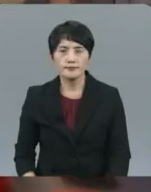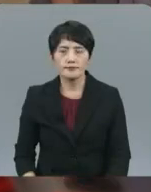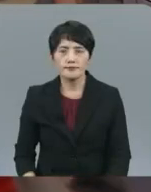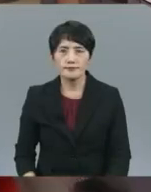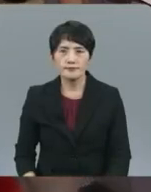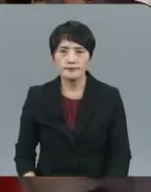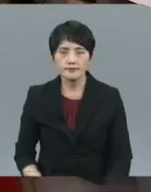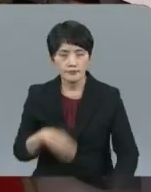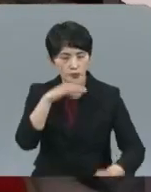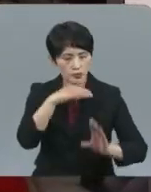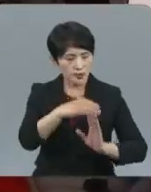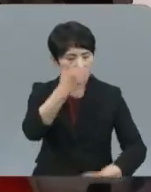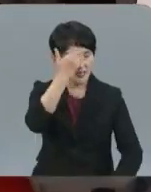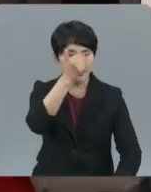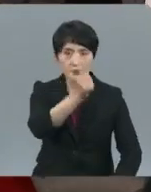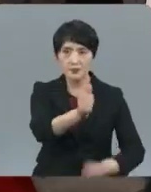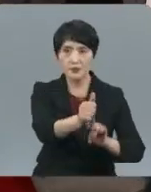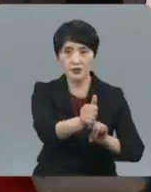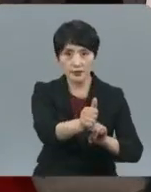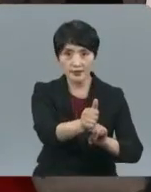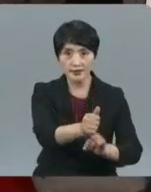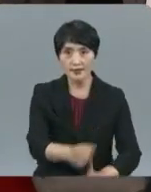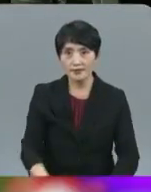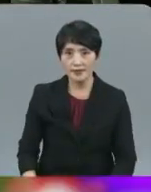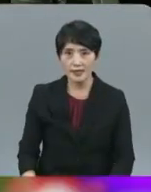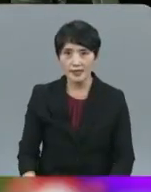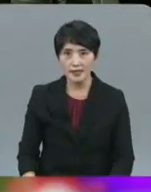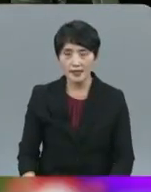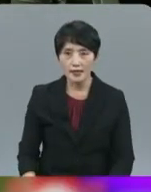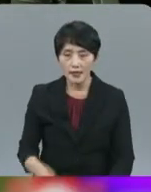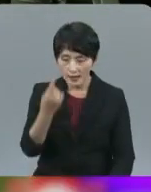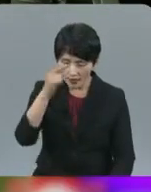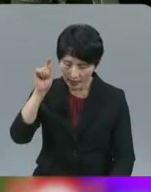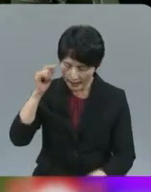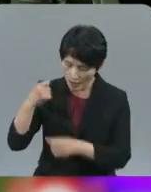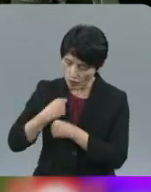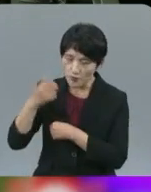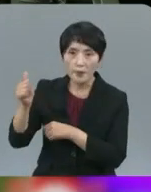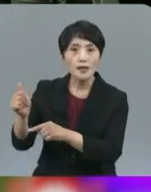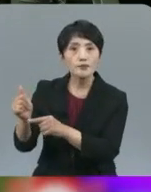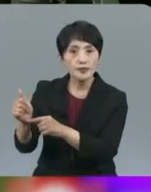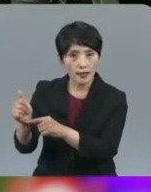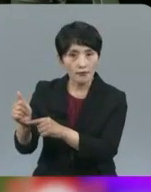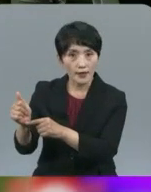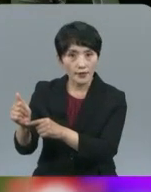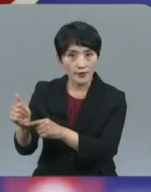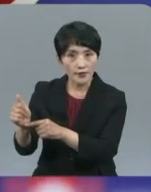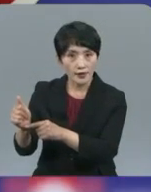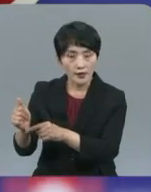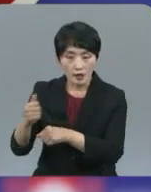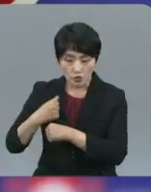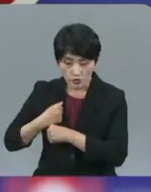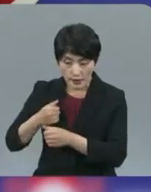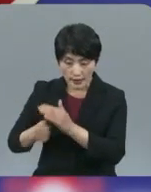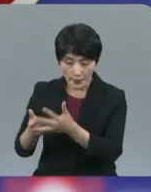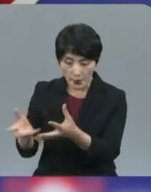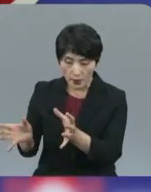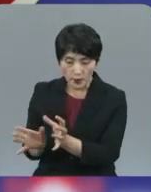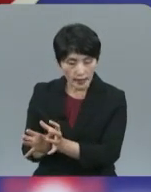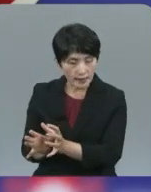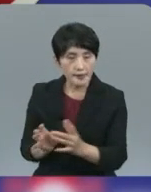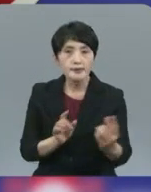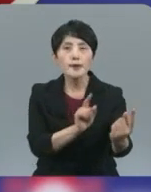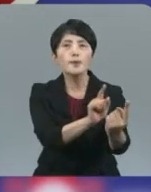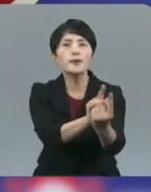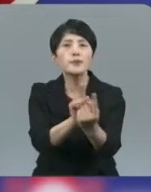Theo thông tuyến Trung ương Triều Tiên kcna ngày 27/7 đang tin chủ tịch ủy ban Quốc vụ Bắc Triều Tiên Kim jong-un một